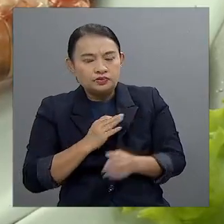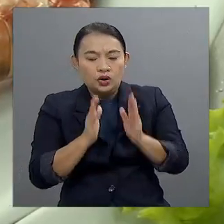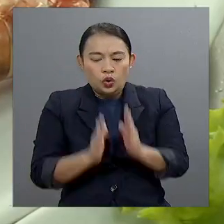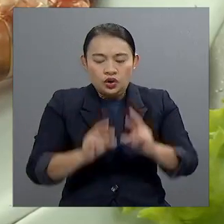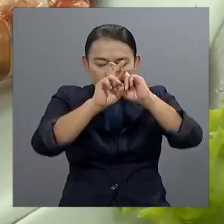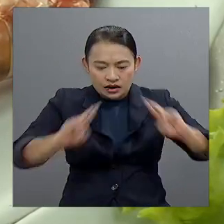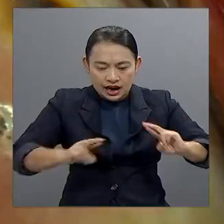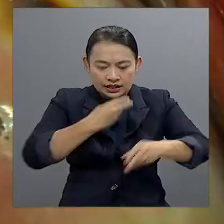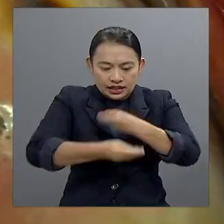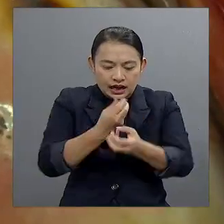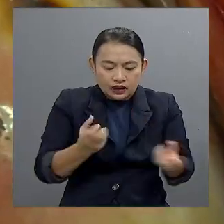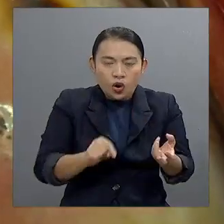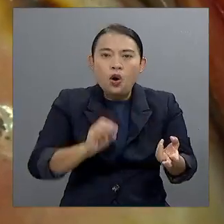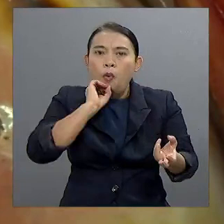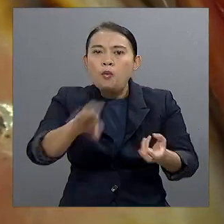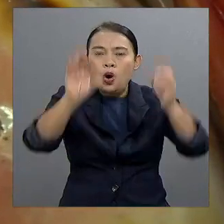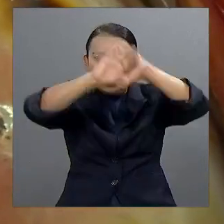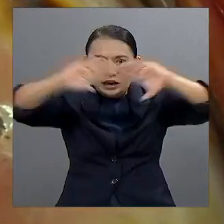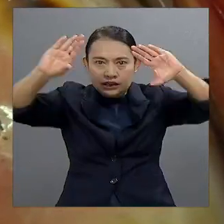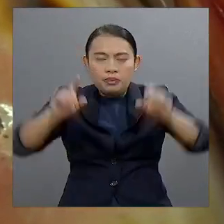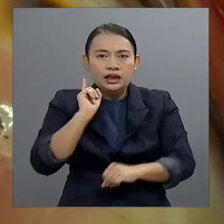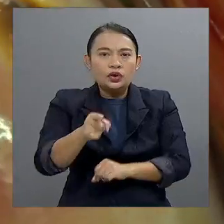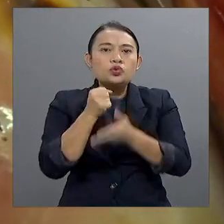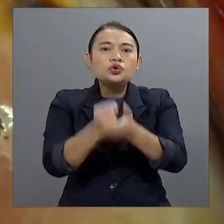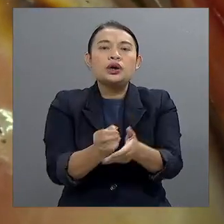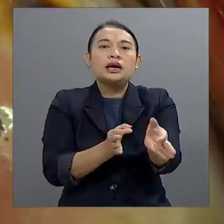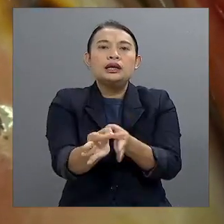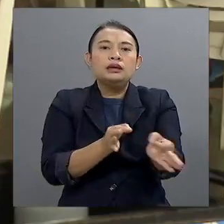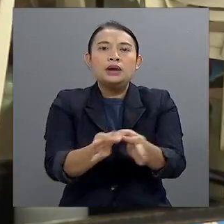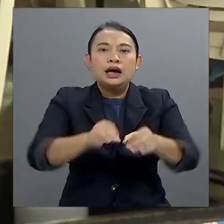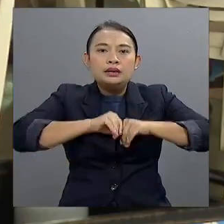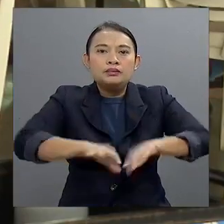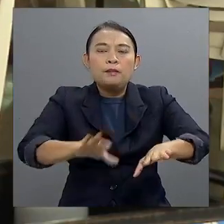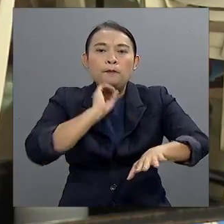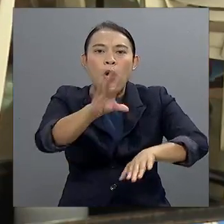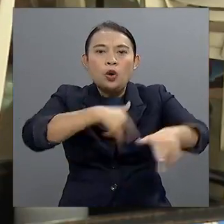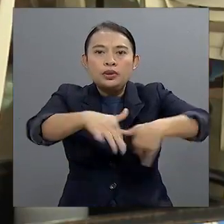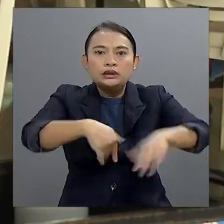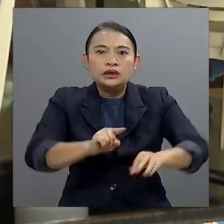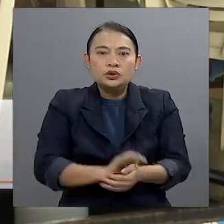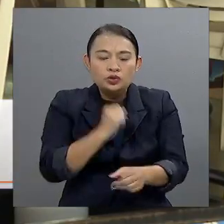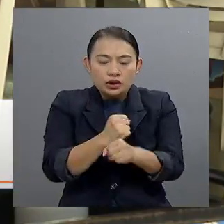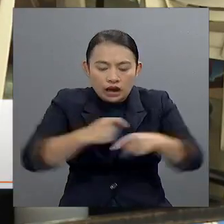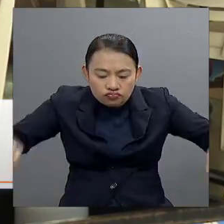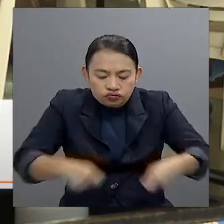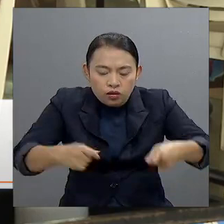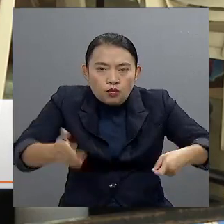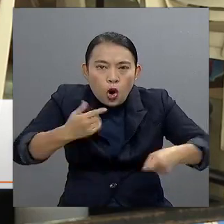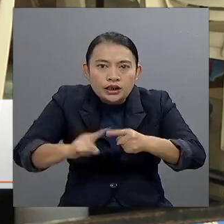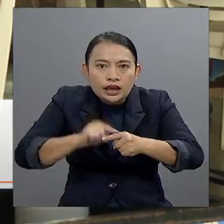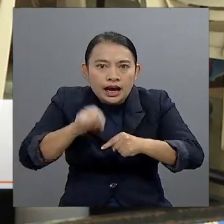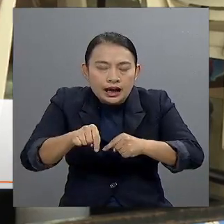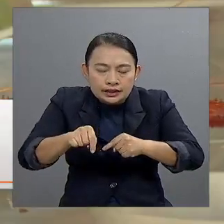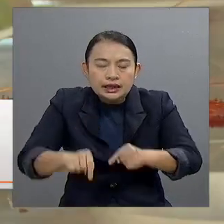ให้ภาครัฐเร่งทำความเข้าใจกับประชาชนว่าอาหารทะเลที่ปรุงสุกปลอดภัยจากเชื้อโควิด-19 หรือเชื้อโรคต่าง